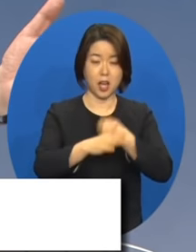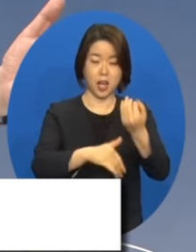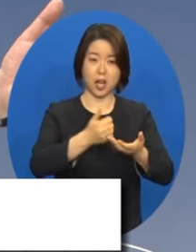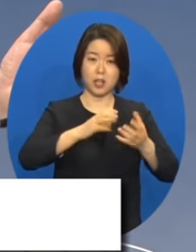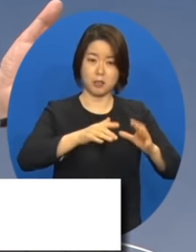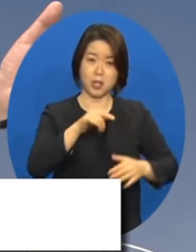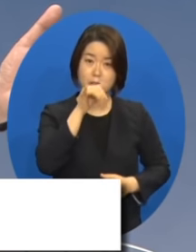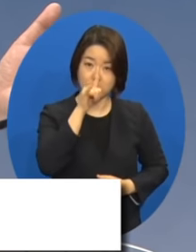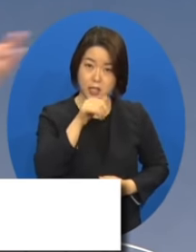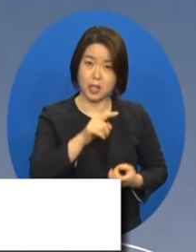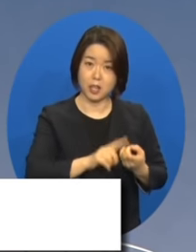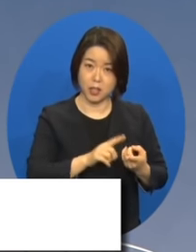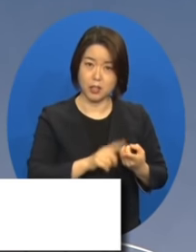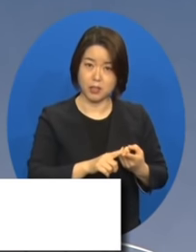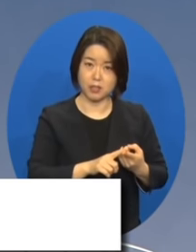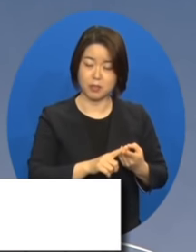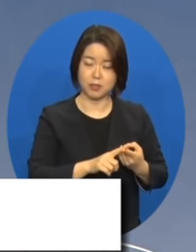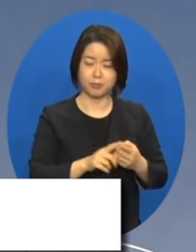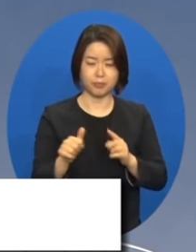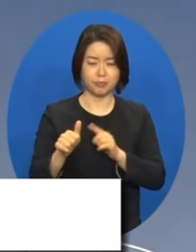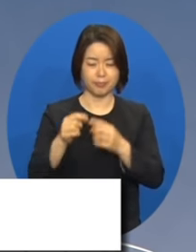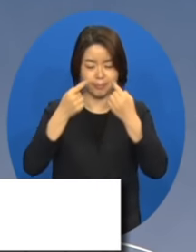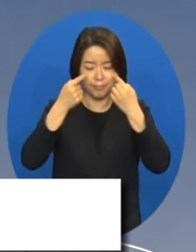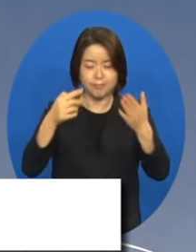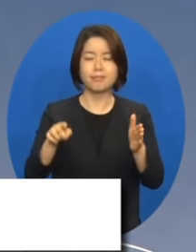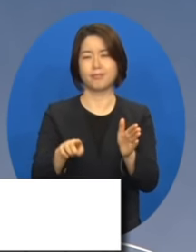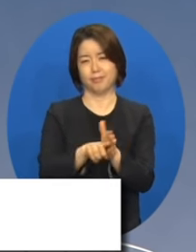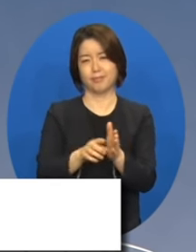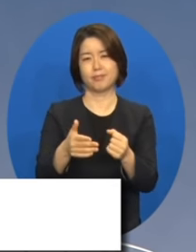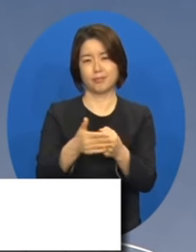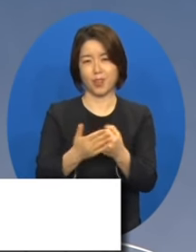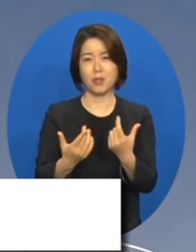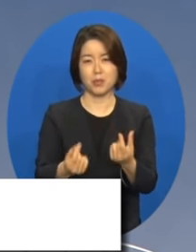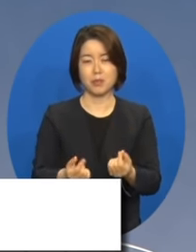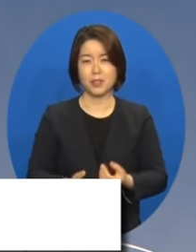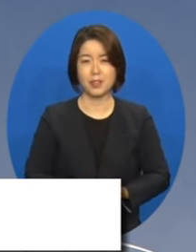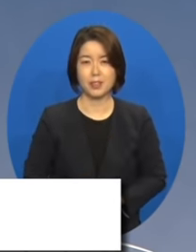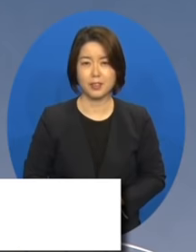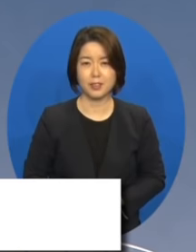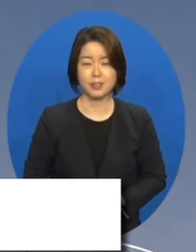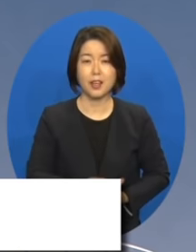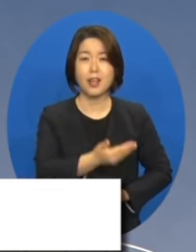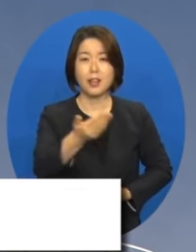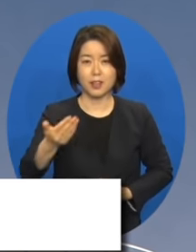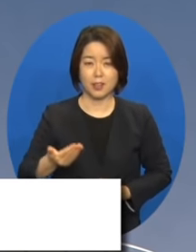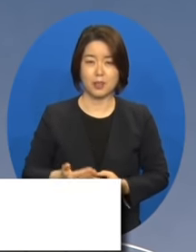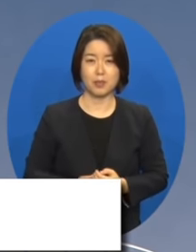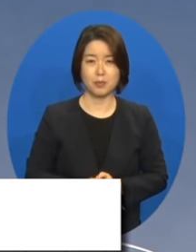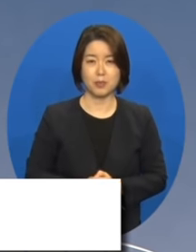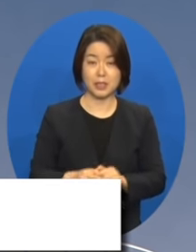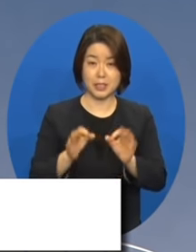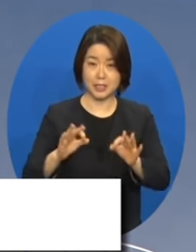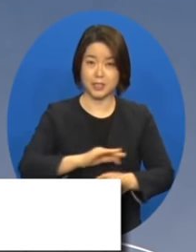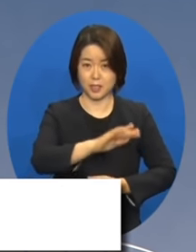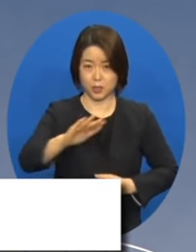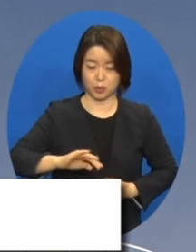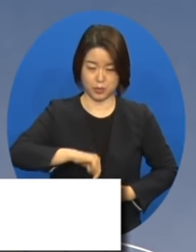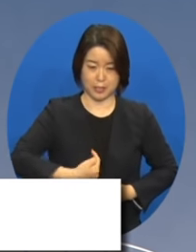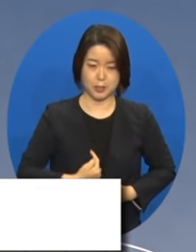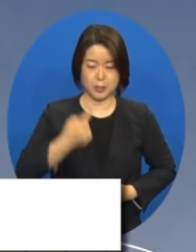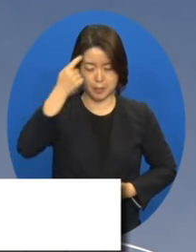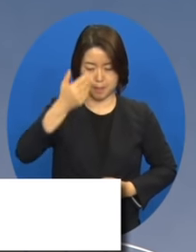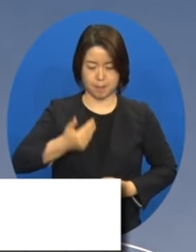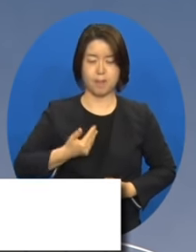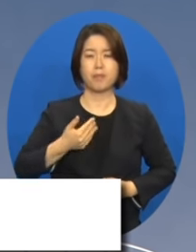나라가 있다는 사실을 그런 정말 분명히 믿은 겁니다 여러분 이제 우리 스스로 얘기 한번